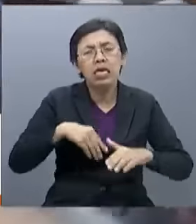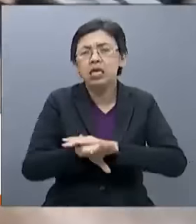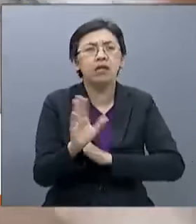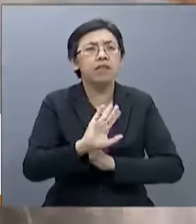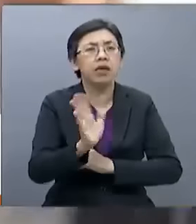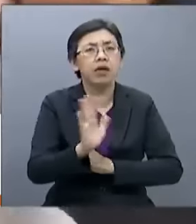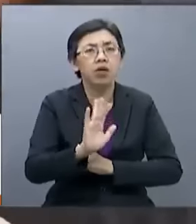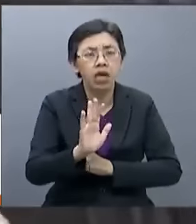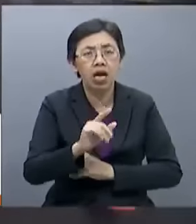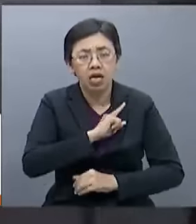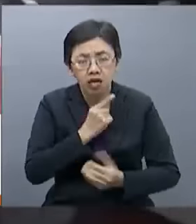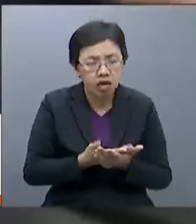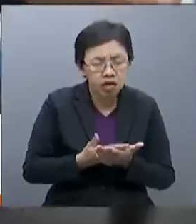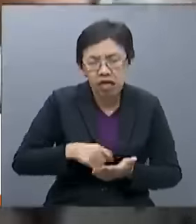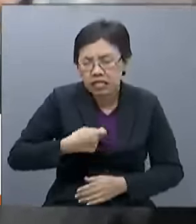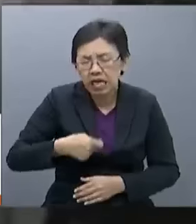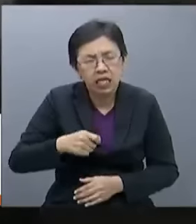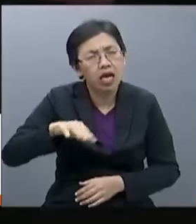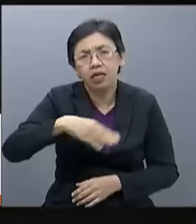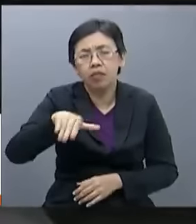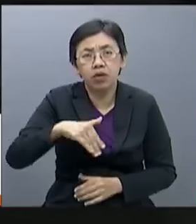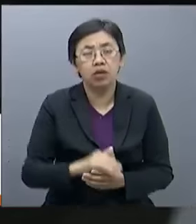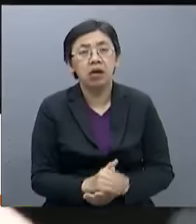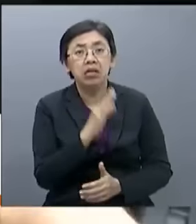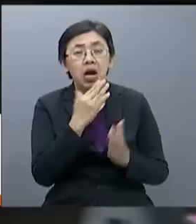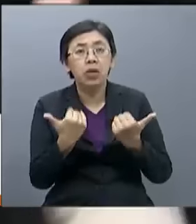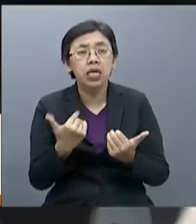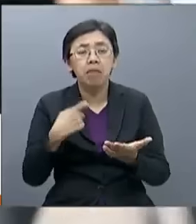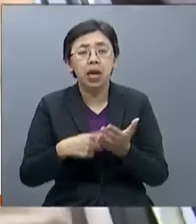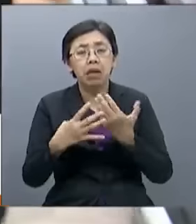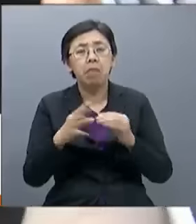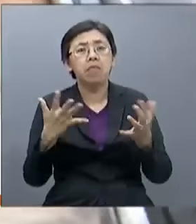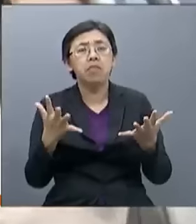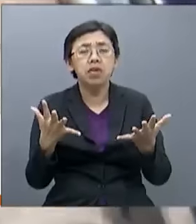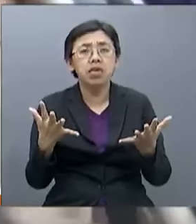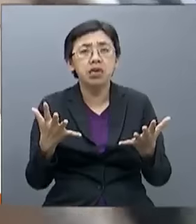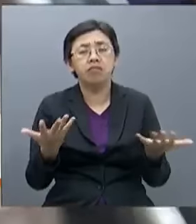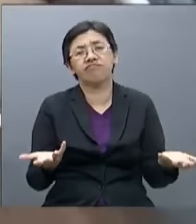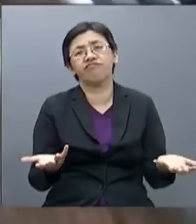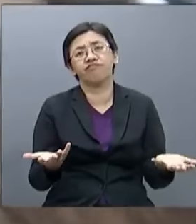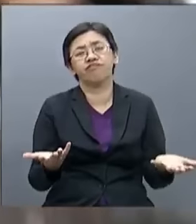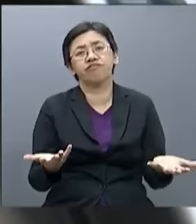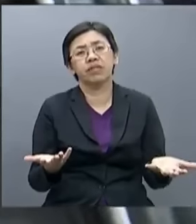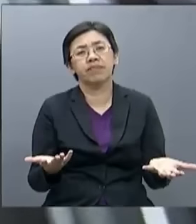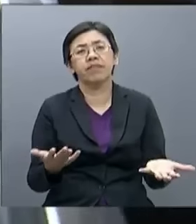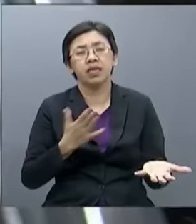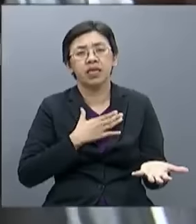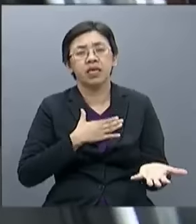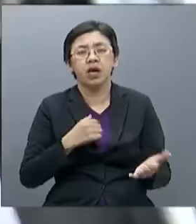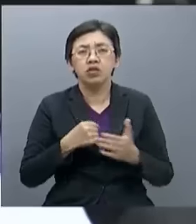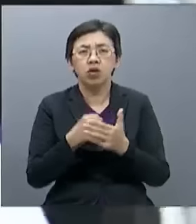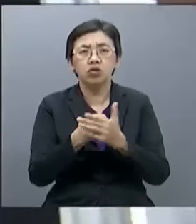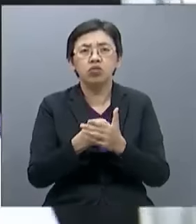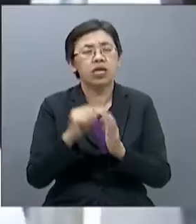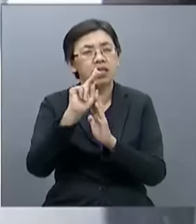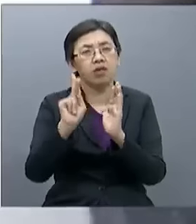จะชดใช้ค่าเสียหายให้กับทุกคนแต่หากวันนี้ไม่ได้รับการประกันตัวในชั้นศาลก็ยืนยันจะเดินหน้าต่อสู้ทางคดี